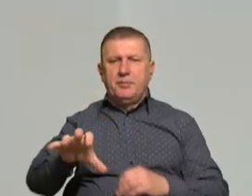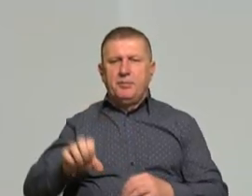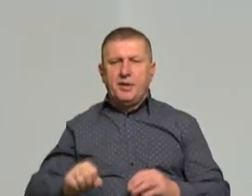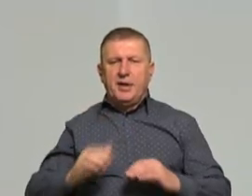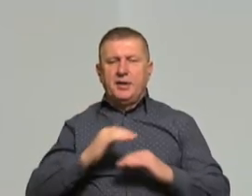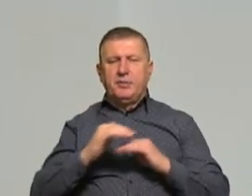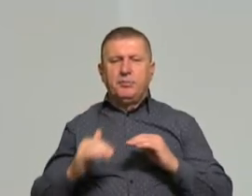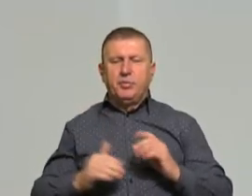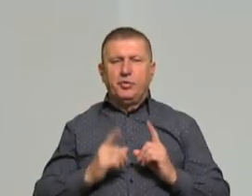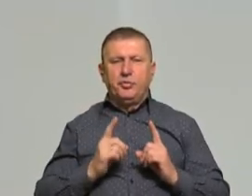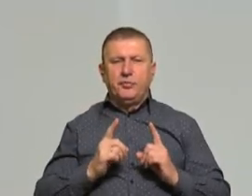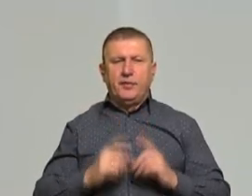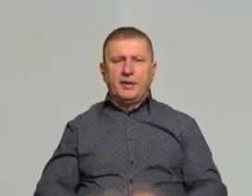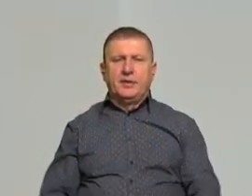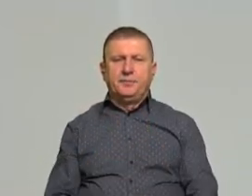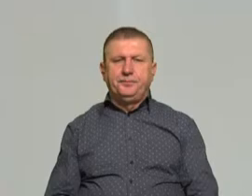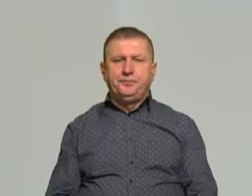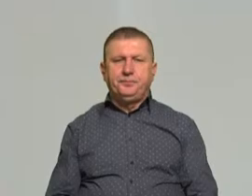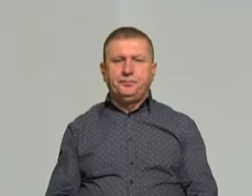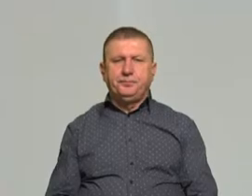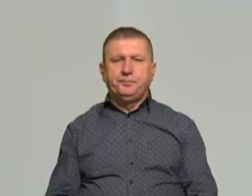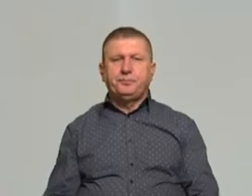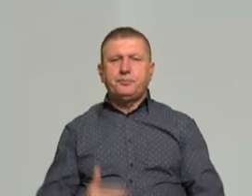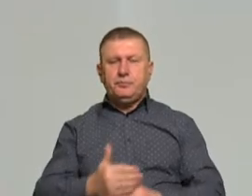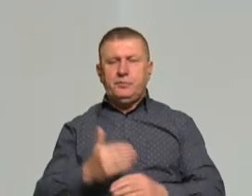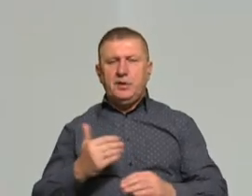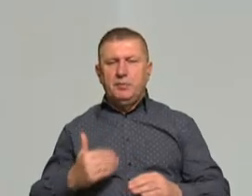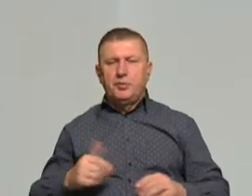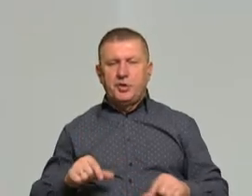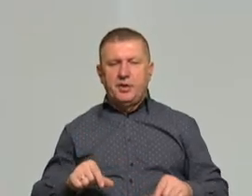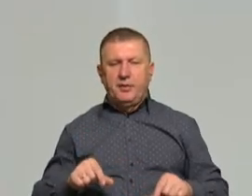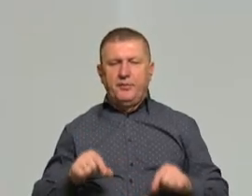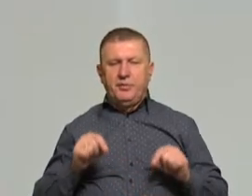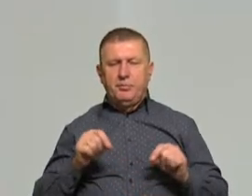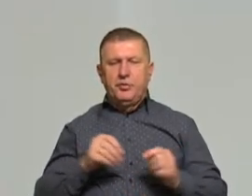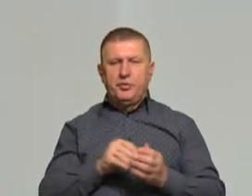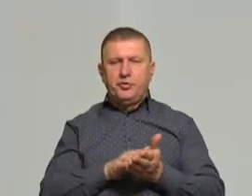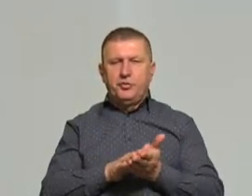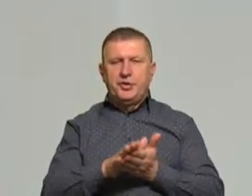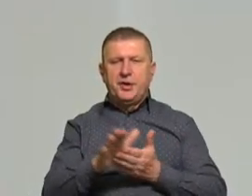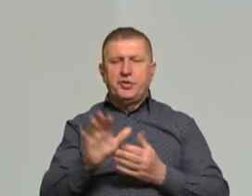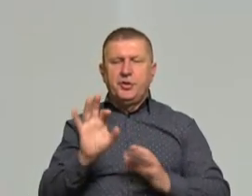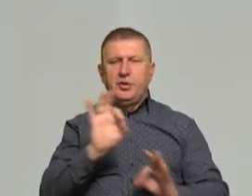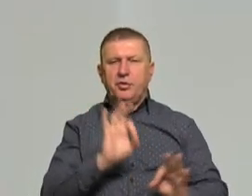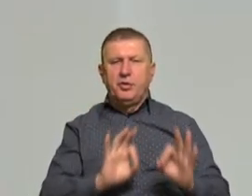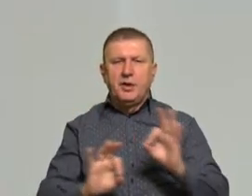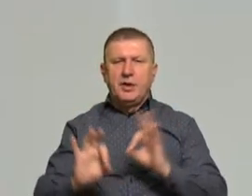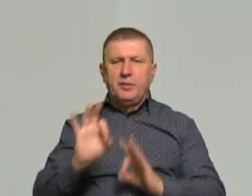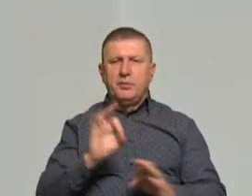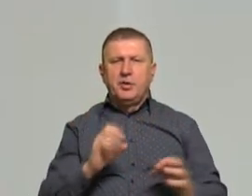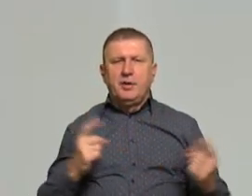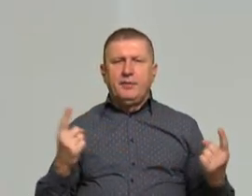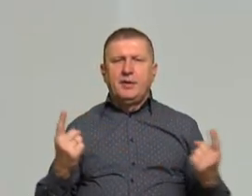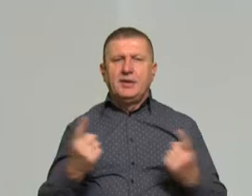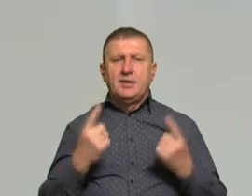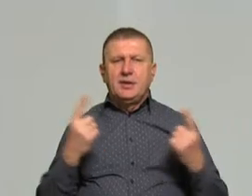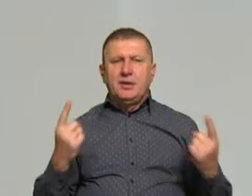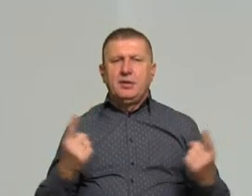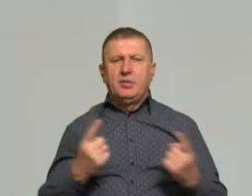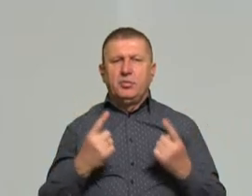takim zakresie, jaki mógł być brany pod uwagę. Oczywiście przedwyborczo zaczęto naprawiać sytuację, która